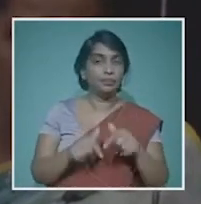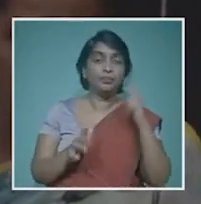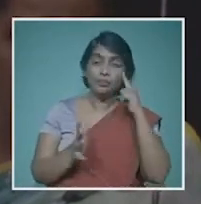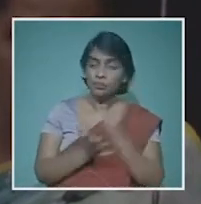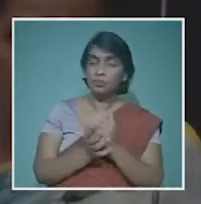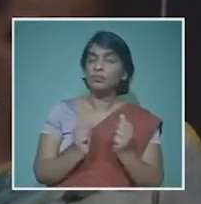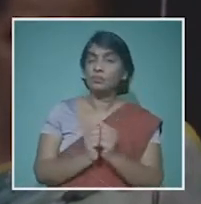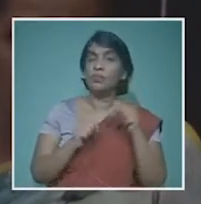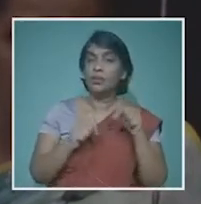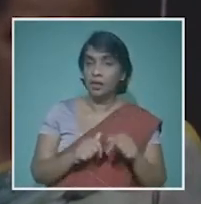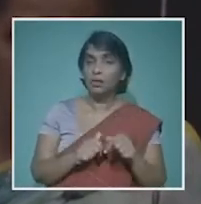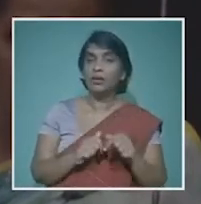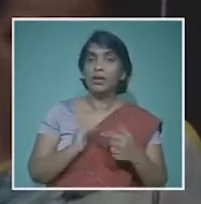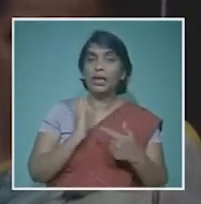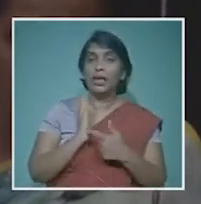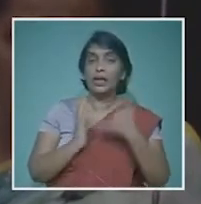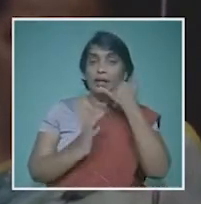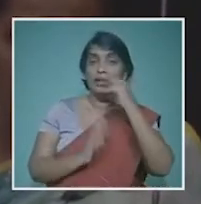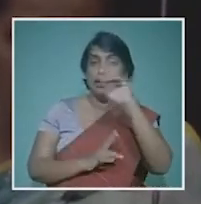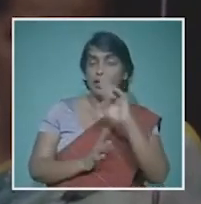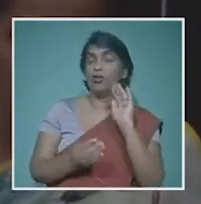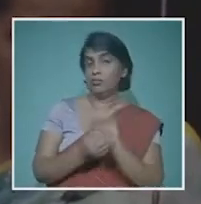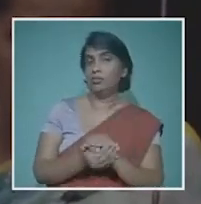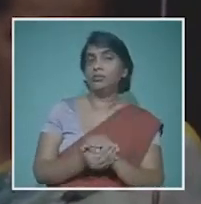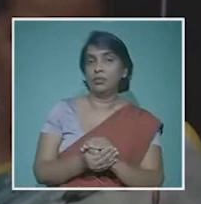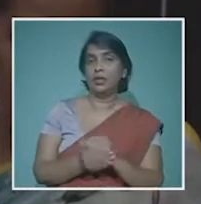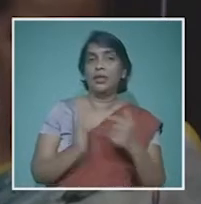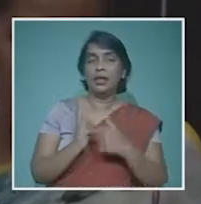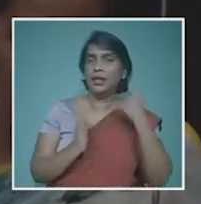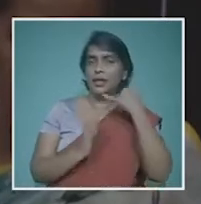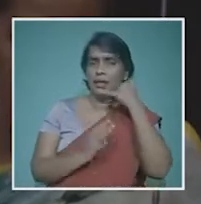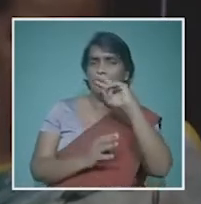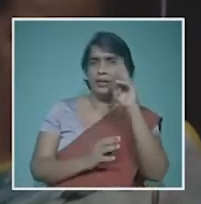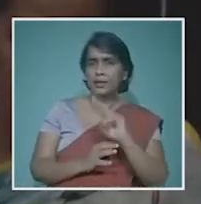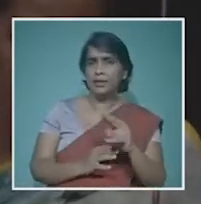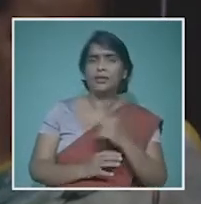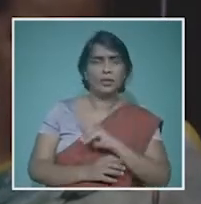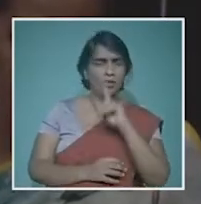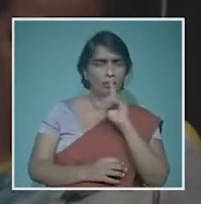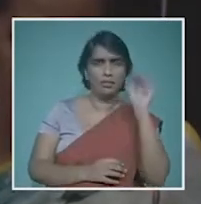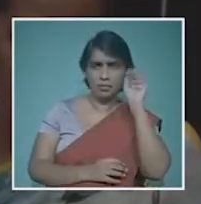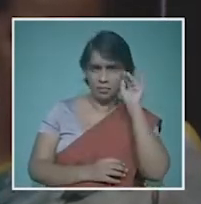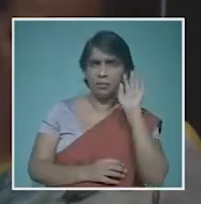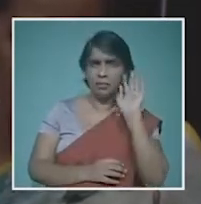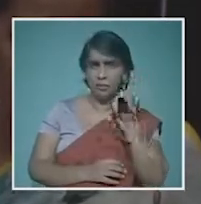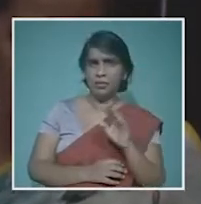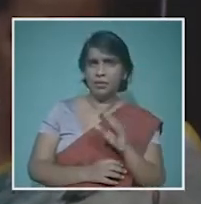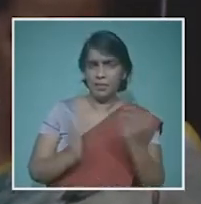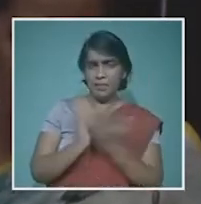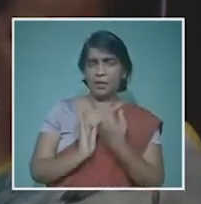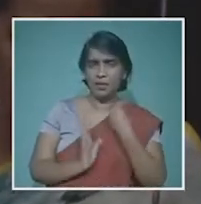කළාම දැන් ඒ පාර කියනවා ටෙලිකොම් එක තියාගන්න ඕනේ කියලා. ටෙලිකොම් එක මම දැක්කා කවුරු හරි කියනවා මම අහගෙන හිටිය මම දෙන්නම් අදාළ